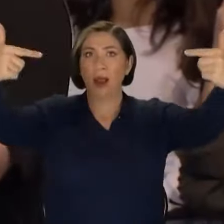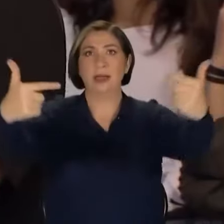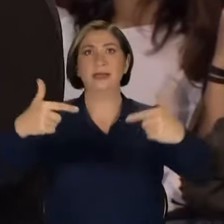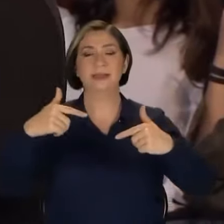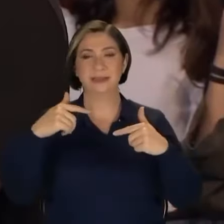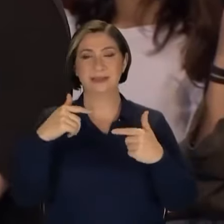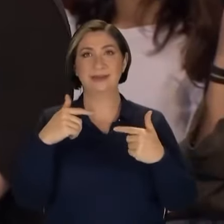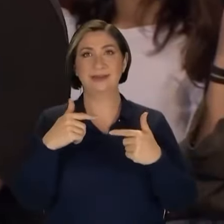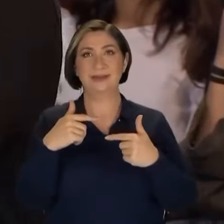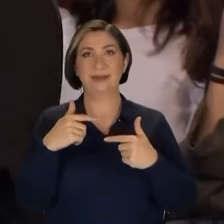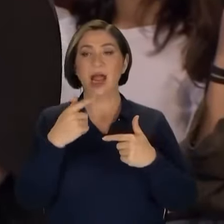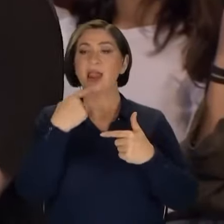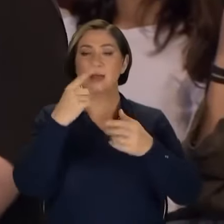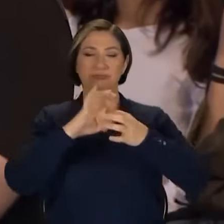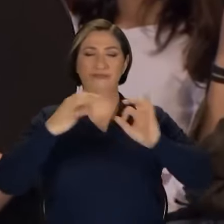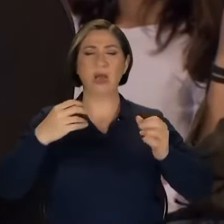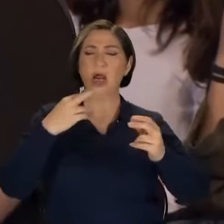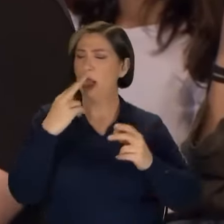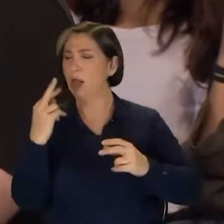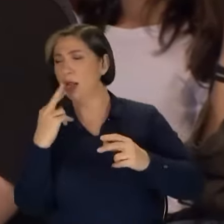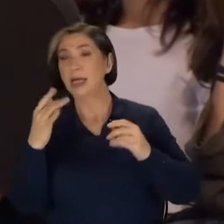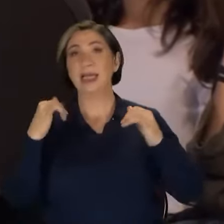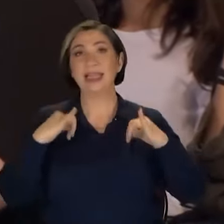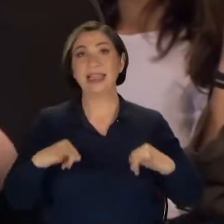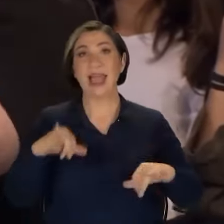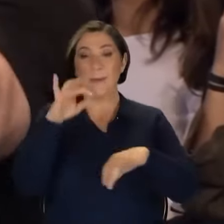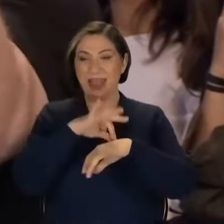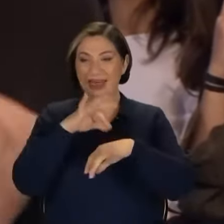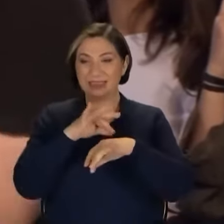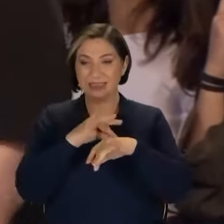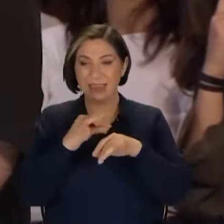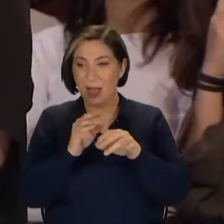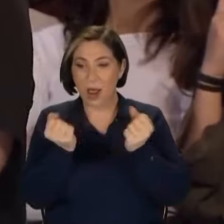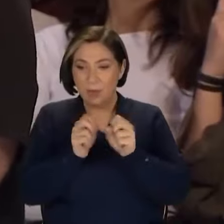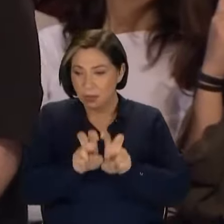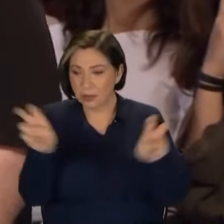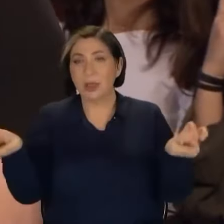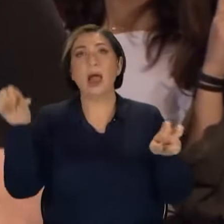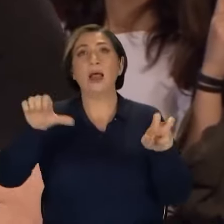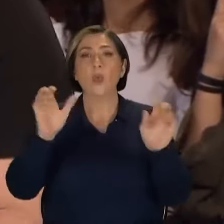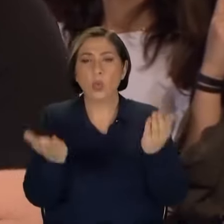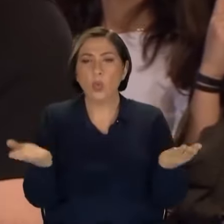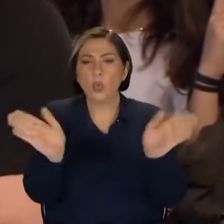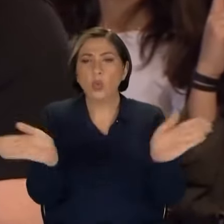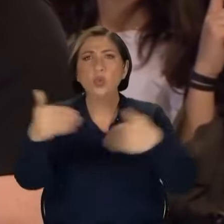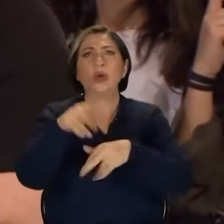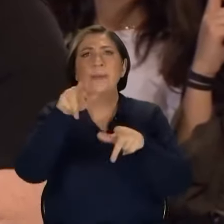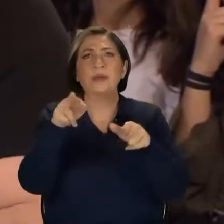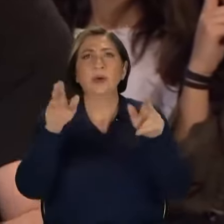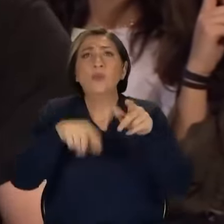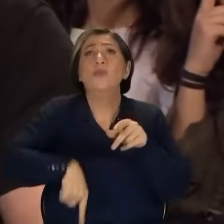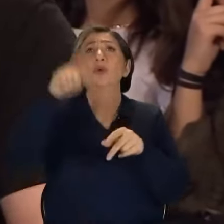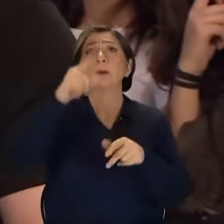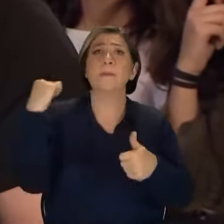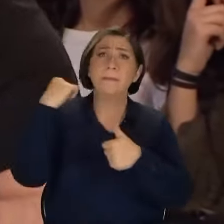sahneler imizi laflarımı söylüyoruz ama dinlenme anlarında arabadan çıkamıyoruz Her yer kapalı böyle duruyoruz kutu gibi bütün gün boyunca